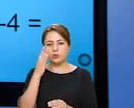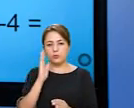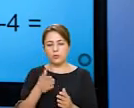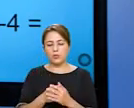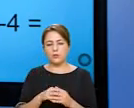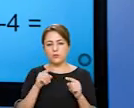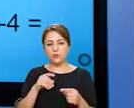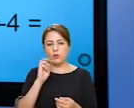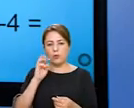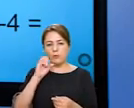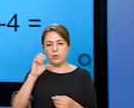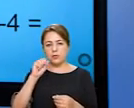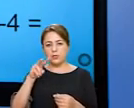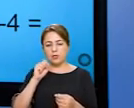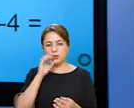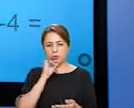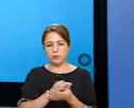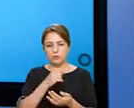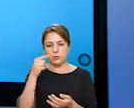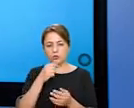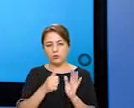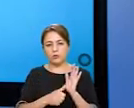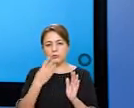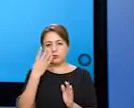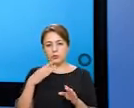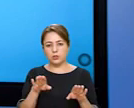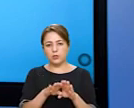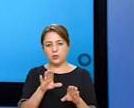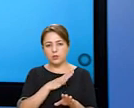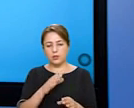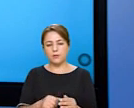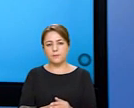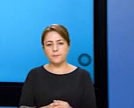Демек, бұл масаламызның жауабы минус 64-ге тең екен.